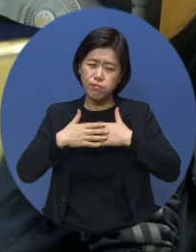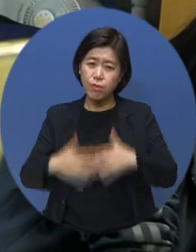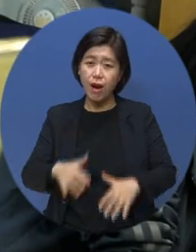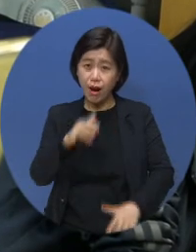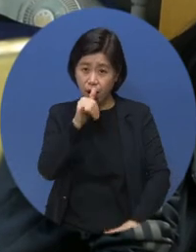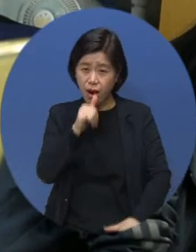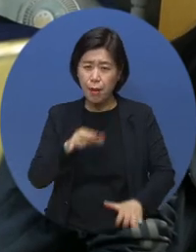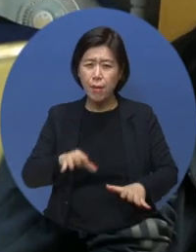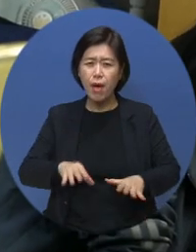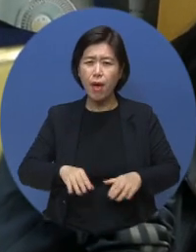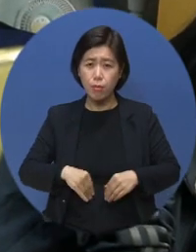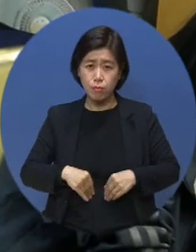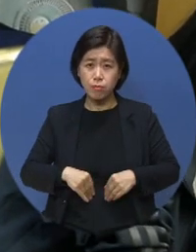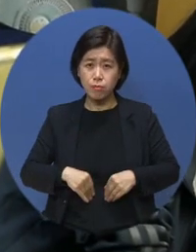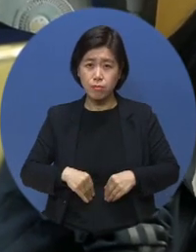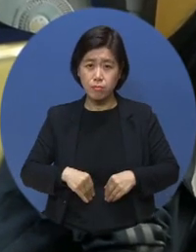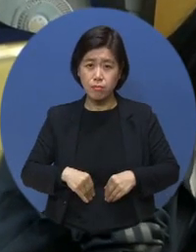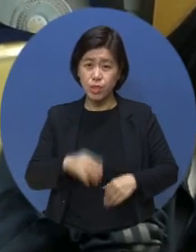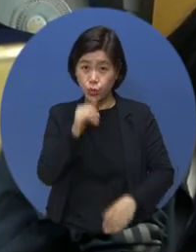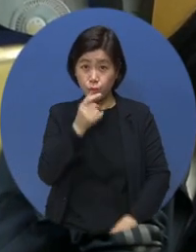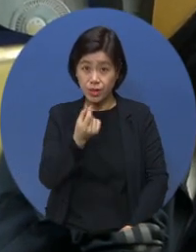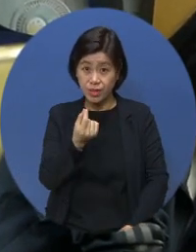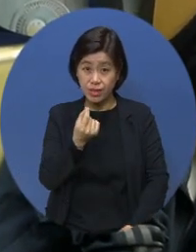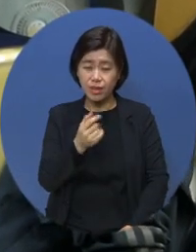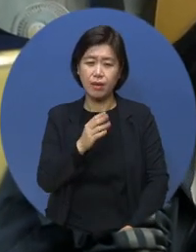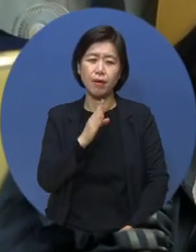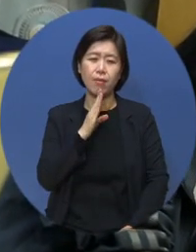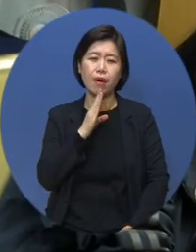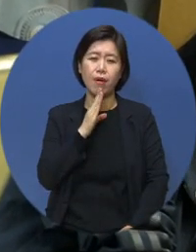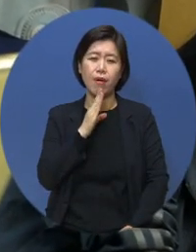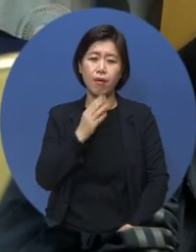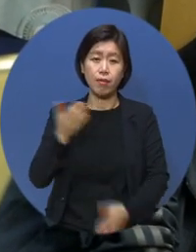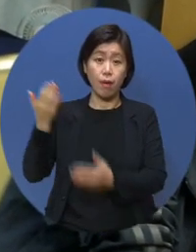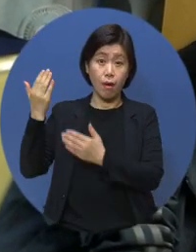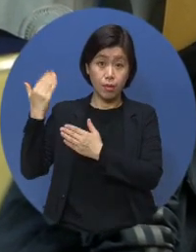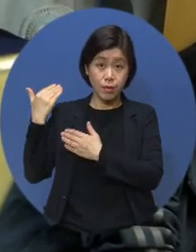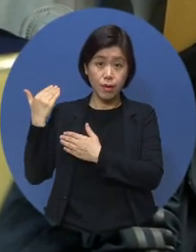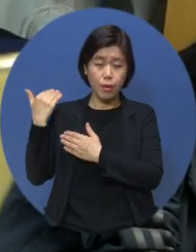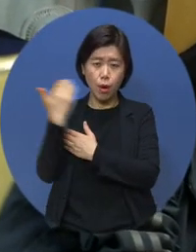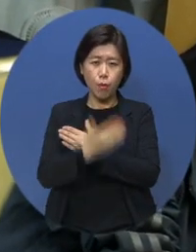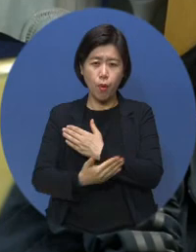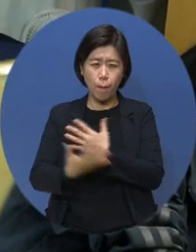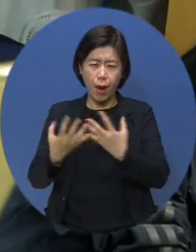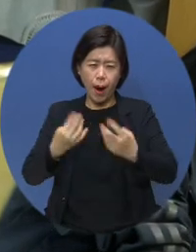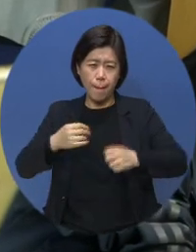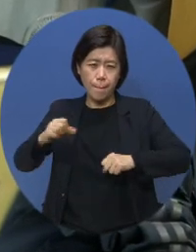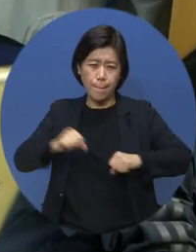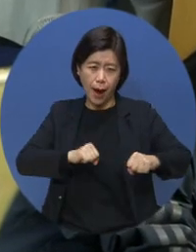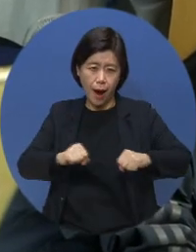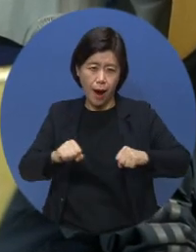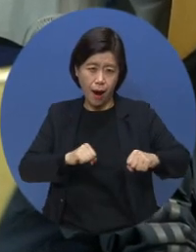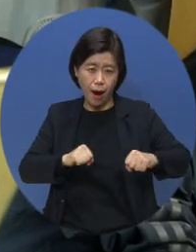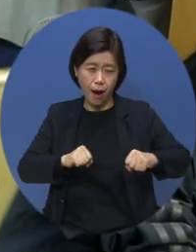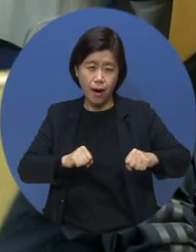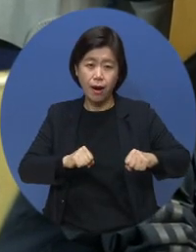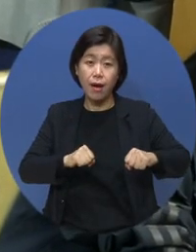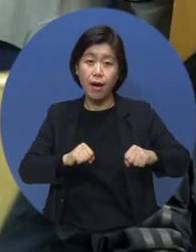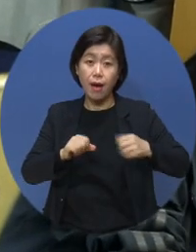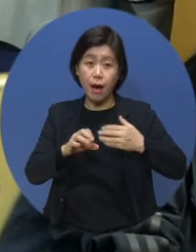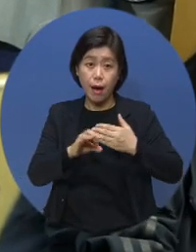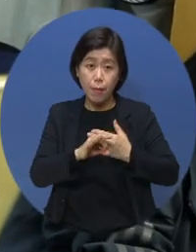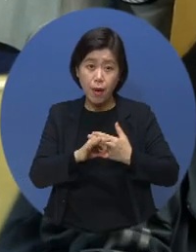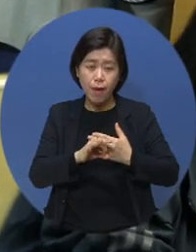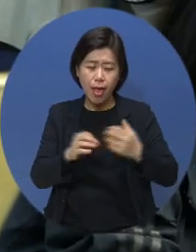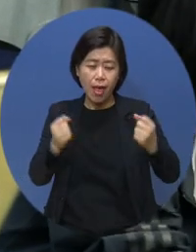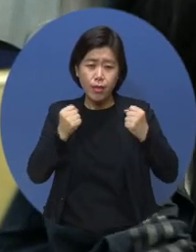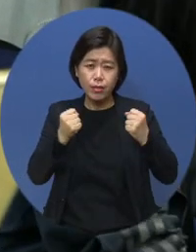배고픈 더 빨리 생기고 하나봐요 4 제모 예전에는 하 이렇게 몸을 만 있어야지만 2 이게 뭐 체력